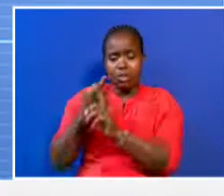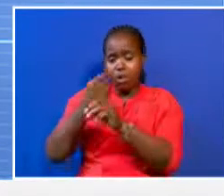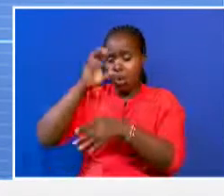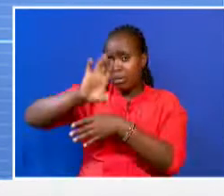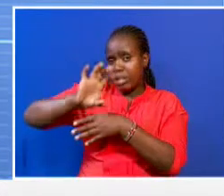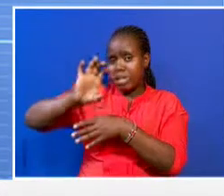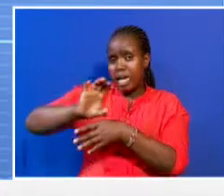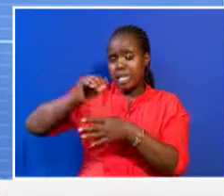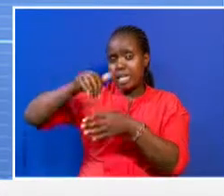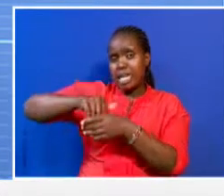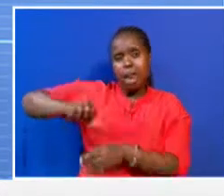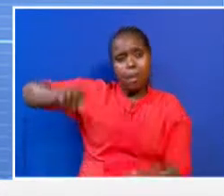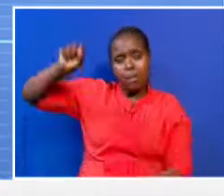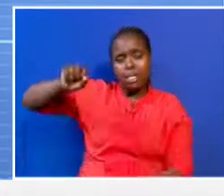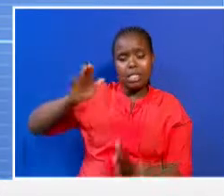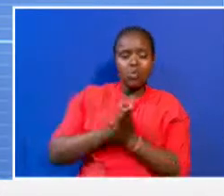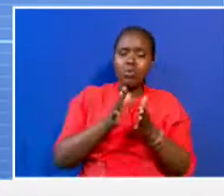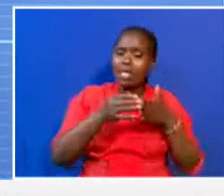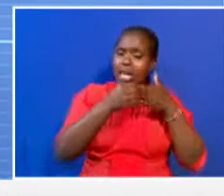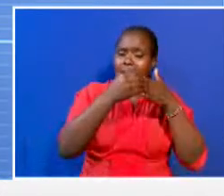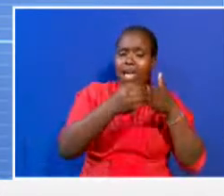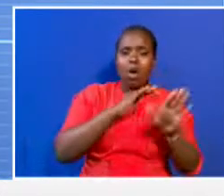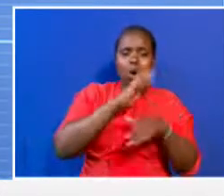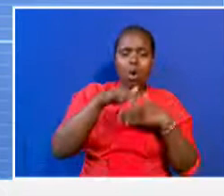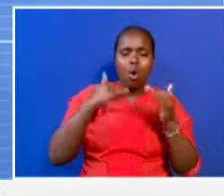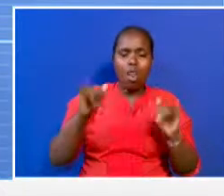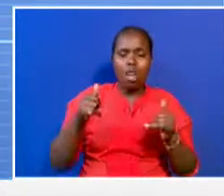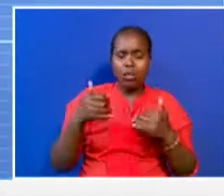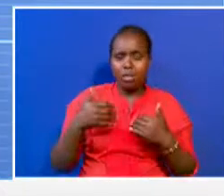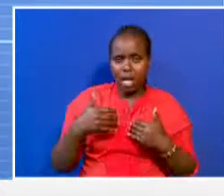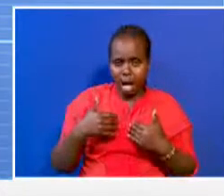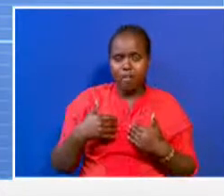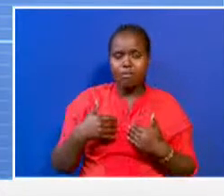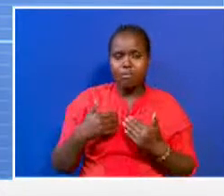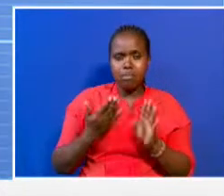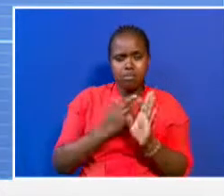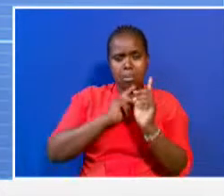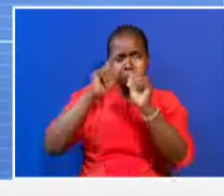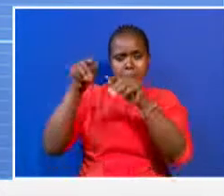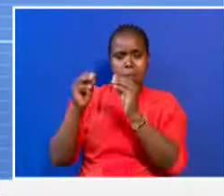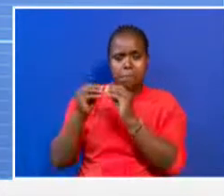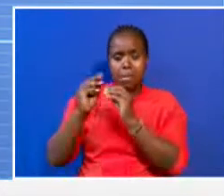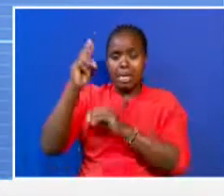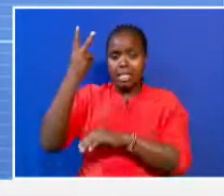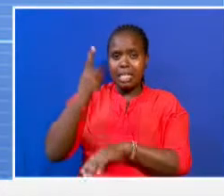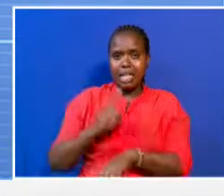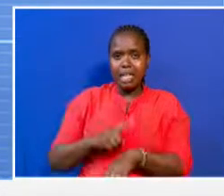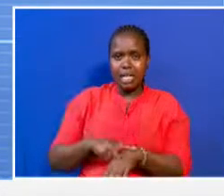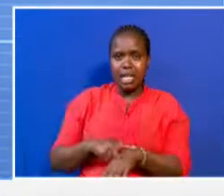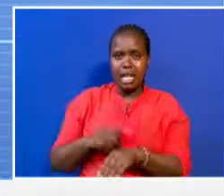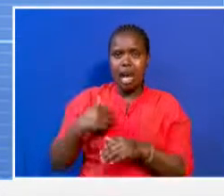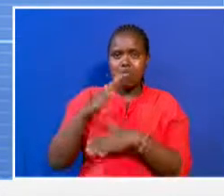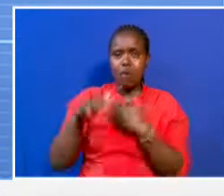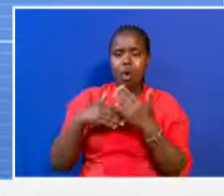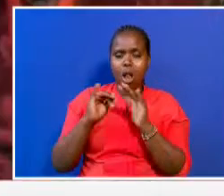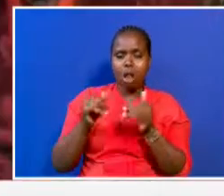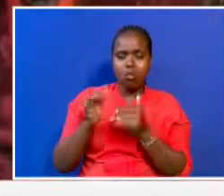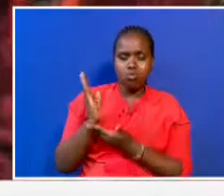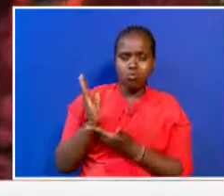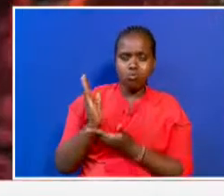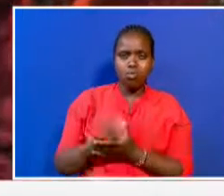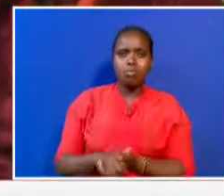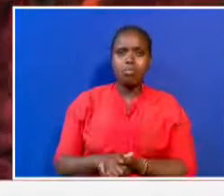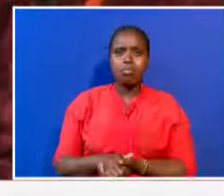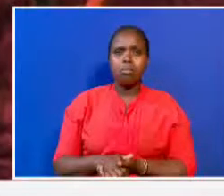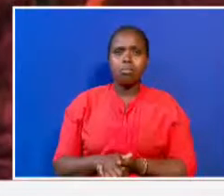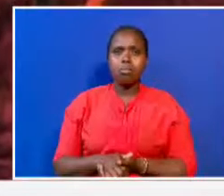katika masuala ya kisiasa na uongozi. Mwanahabari wetu Cornelia Somuse amehudhuria mkutano huo kwa siku ya pili na hii hapa taarifa yake.